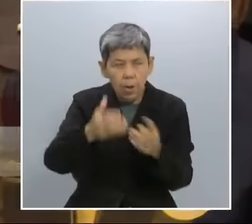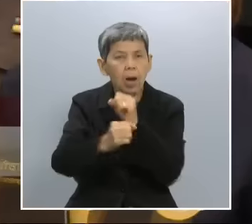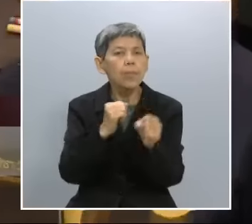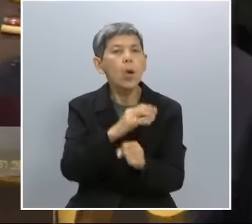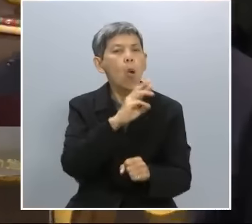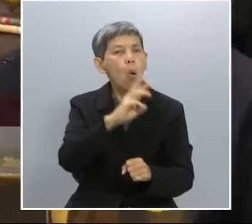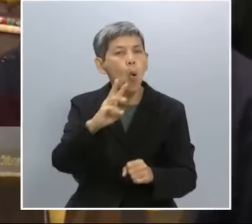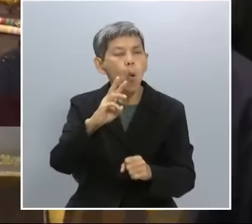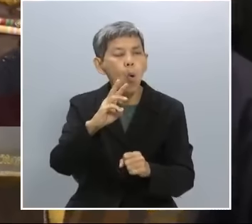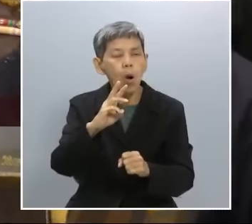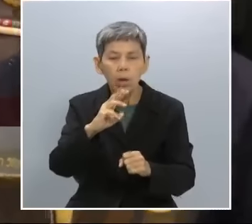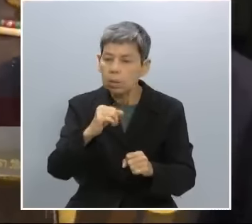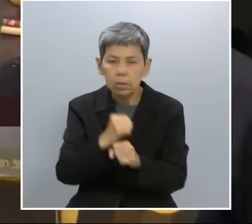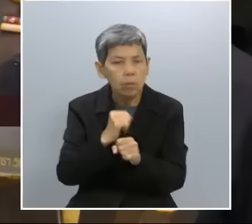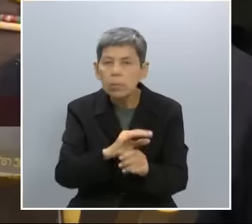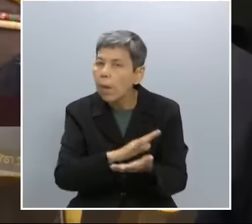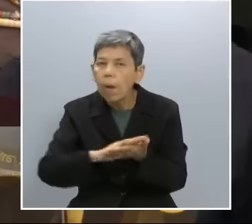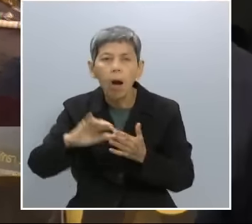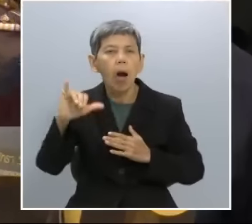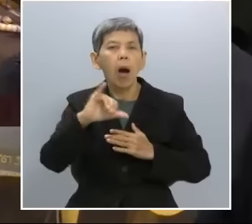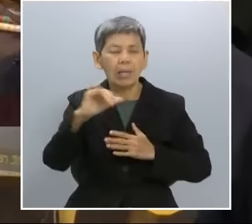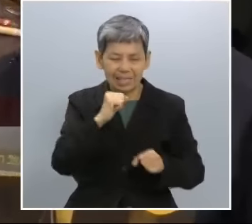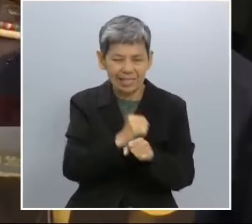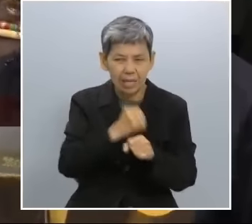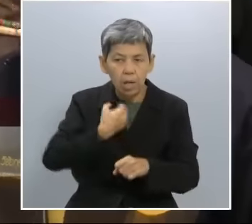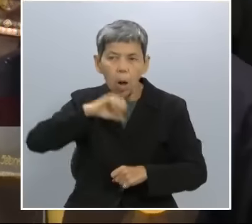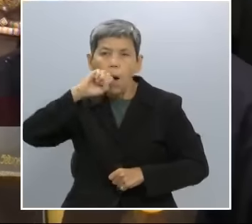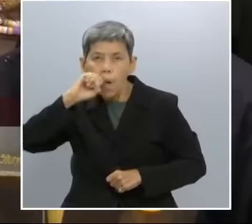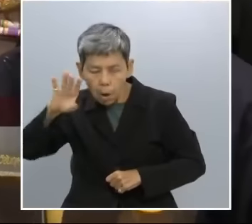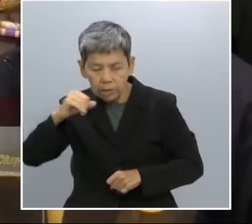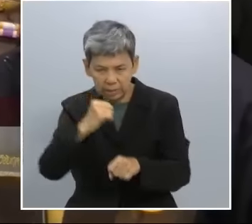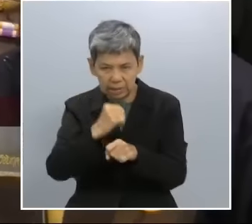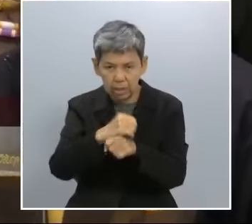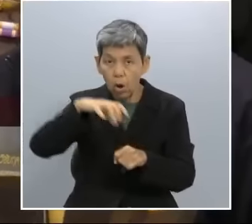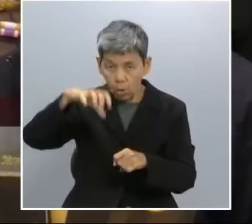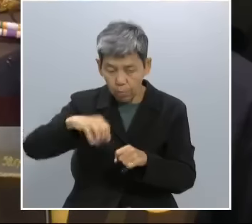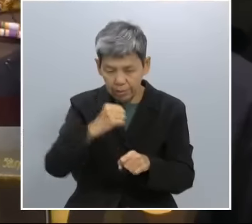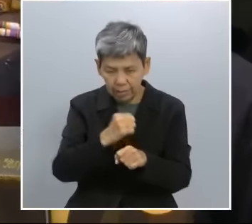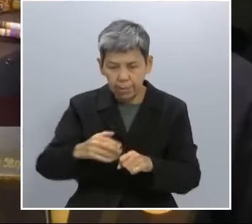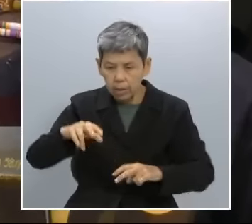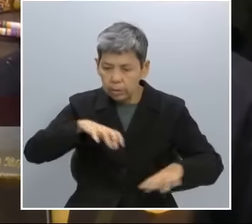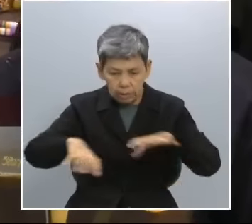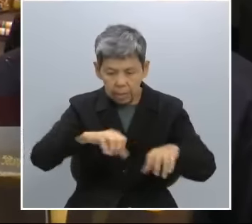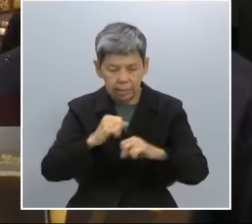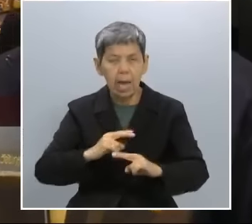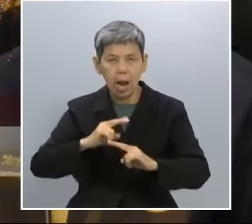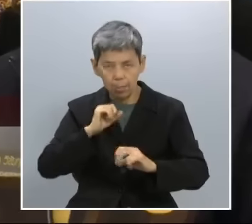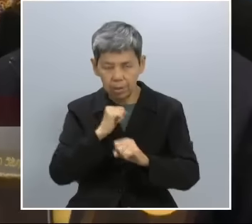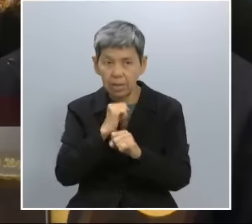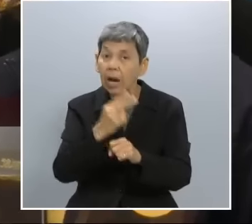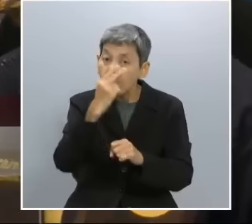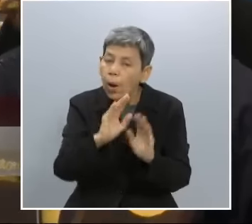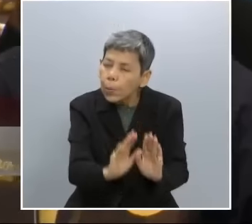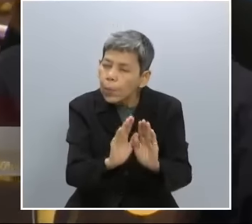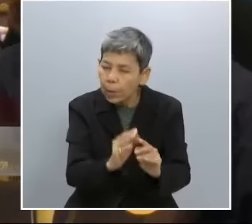เมื่อหมดสัญญาแต่งานไม่เสร็จกำลังจะไปร้องขอต่อศาลให้กรมเข้ามากำจัดเองและเก็บค่